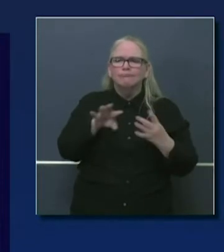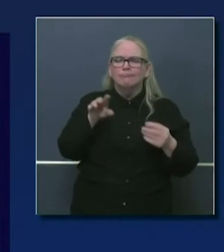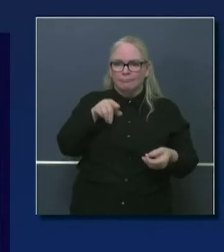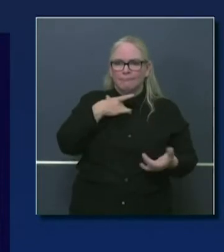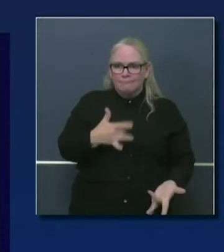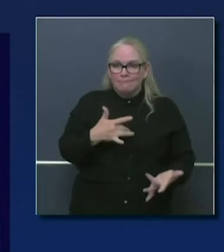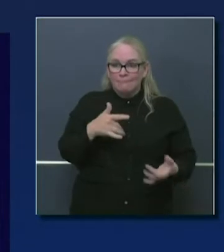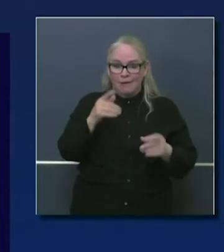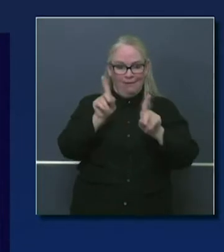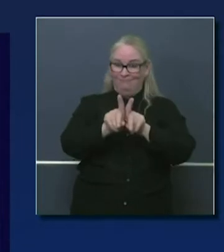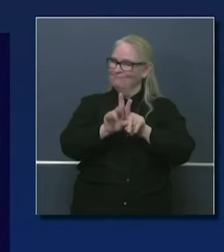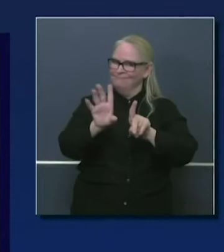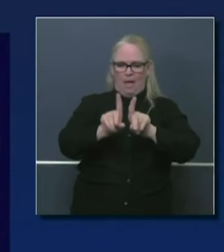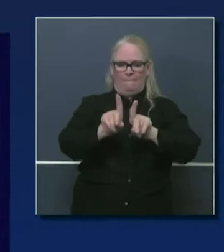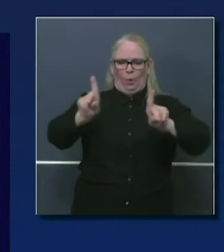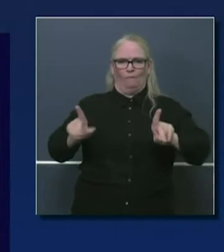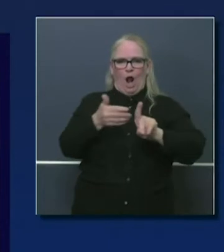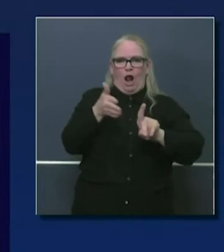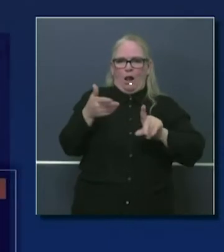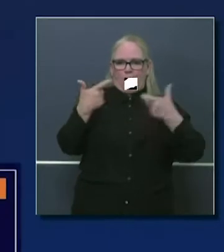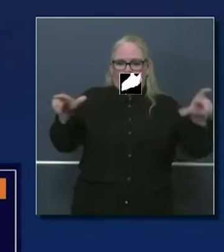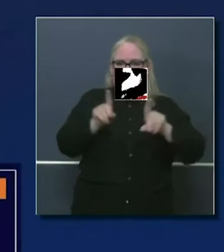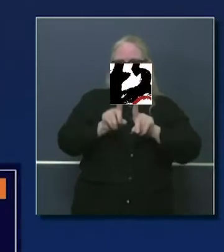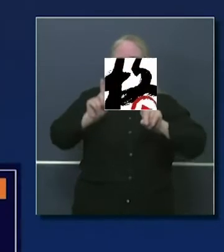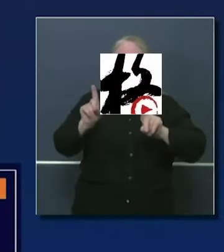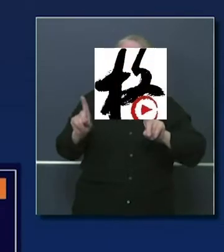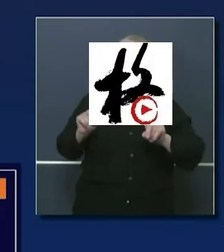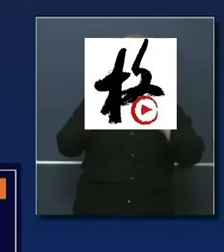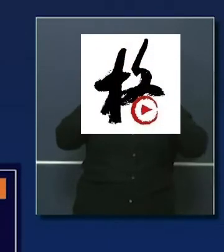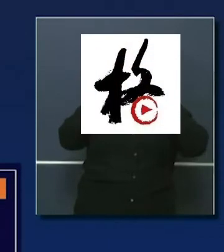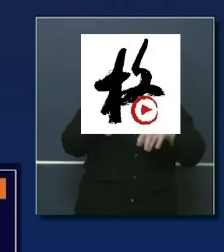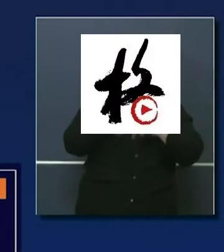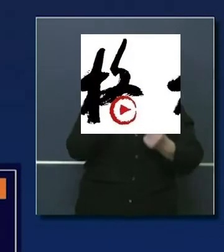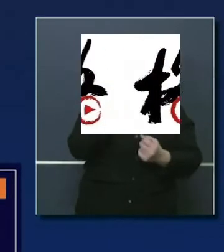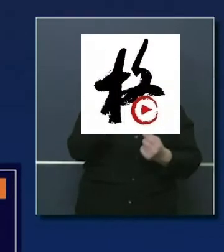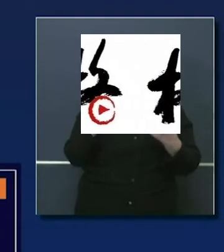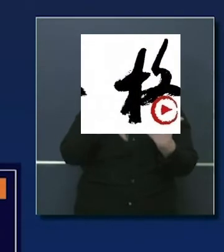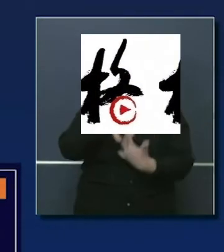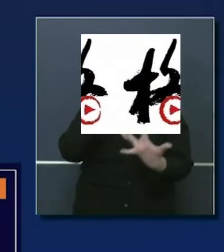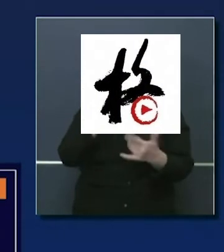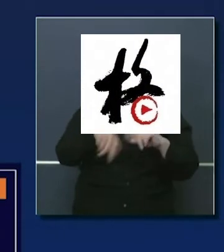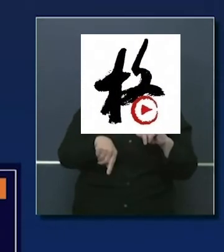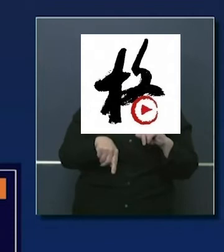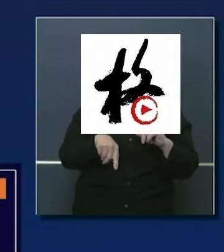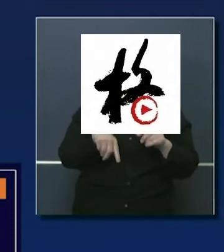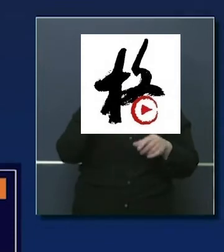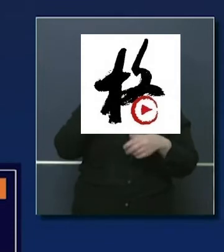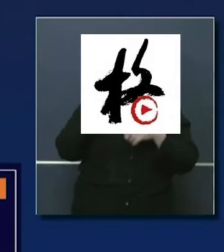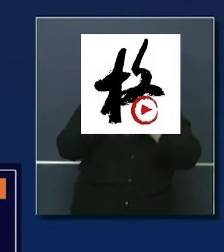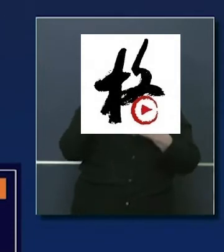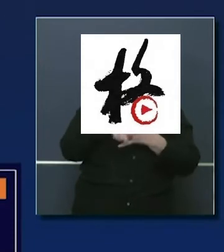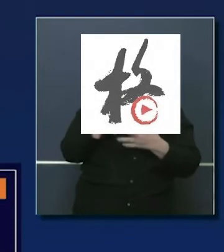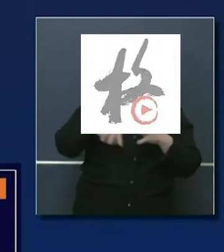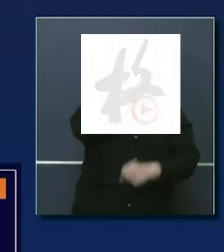入经济复苏的新阶段。纽森表示，他之所以能够放宽3月19日实施的全面限制，